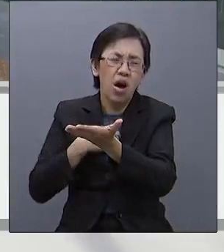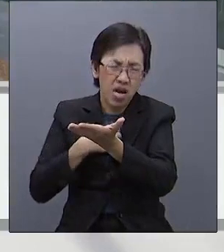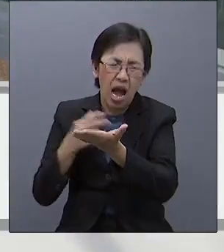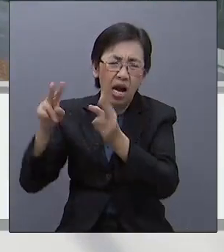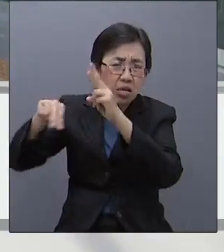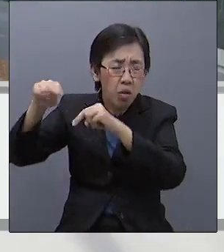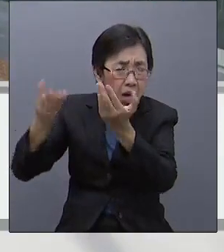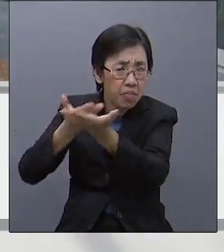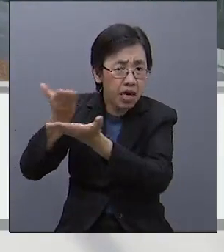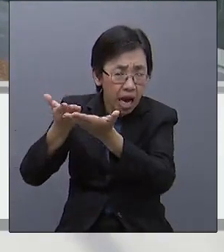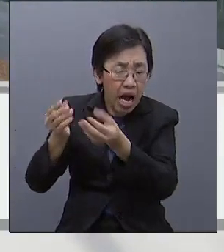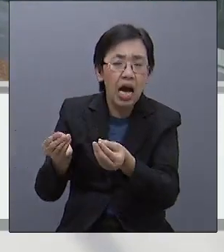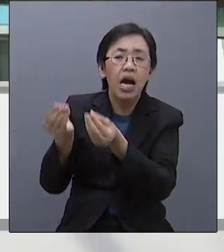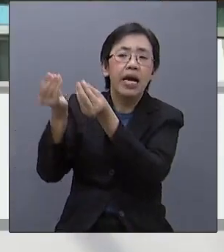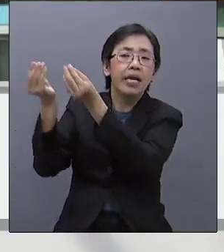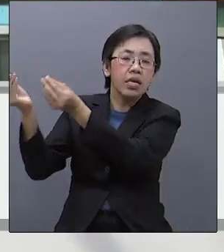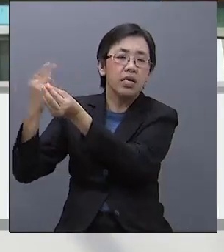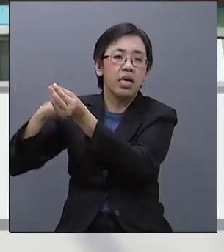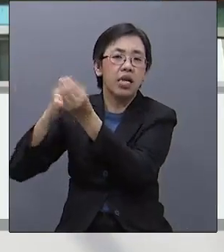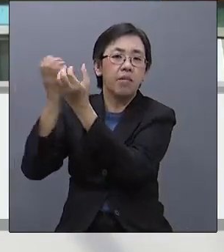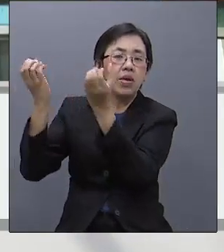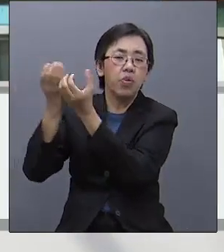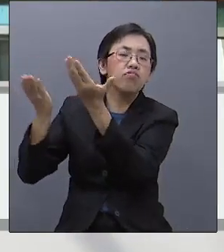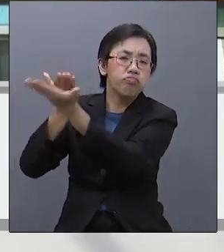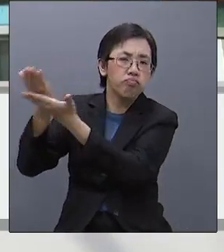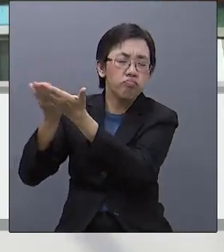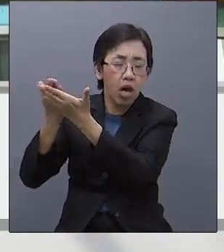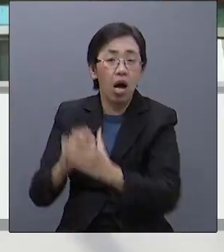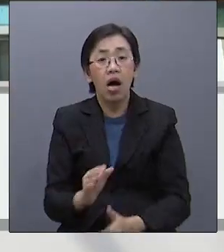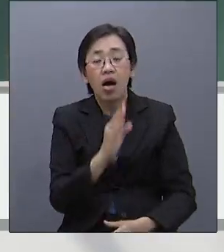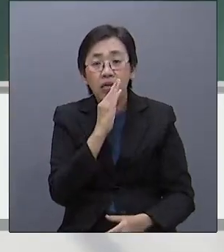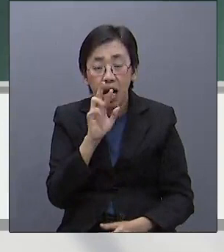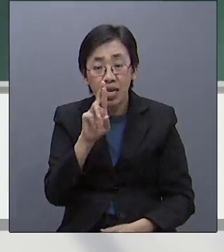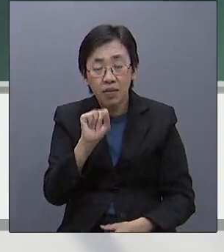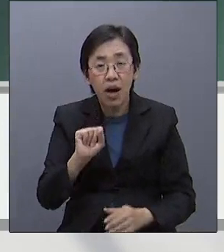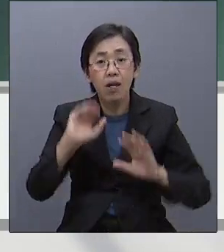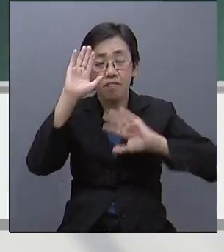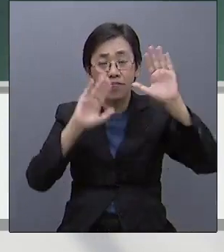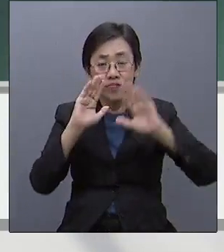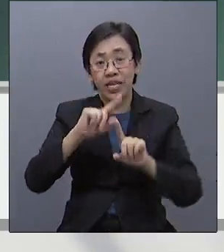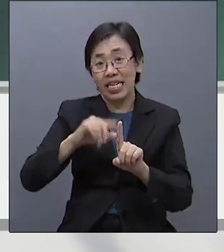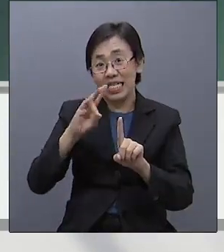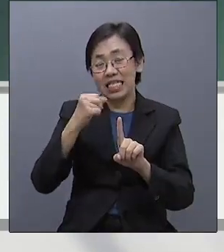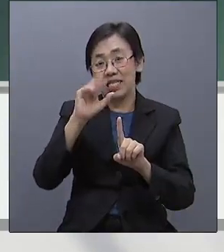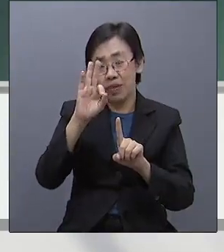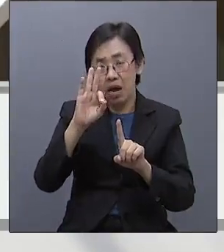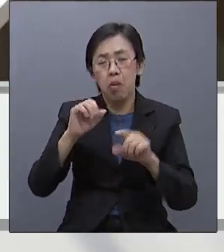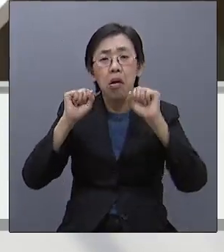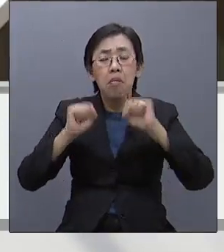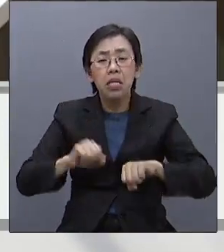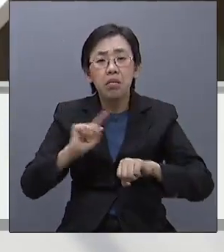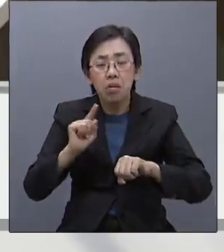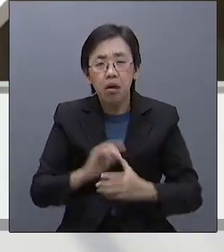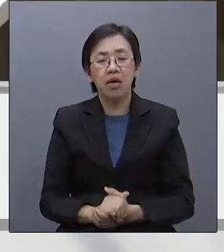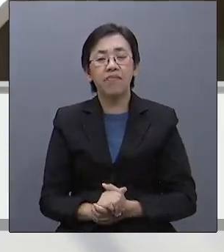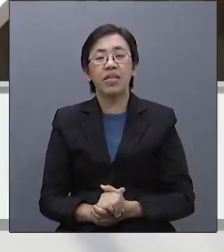จารณาแล้วก็ส่งเรื่องไปยังศาลรัฐธรรมนูญให้วินิจฉัยว่าการที่ประชุมรัฐสภาเมื่อวันที่19กรกฎาคมมีมติว่ายัต